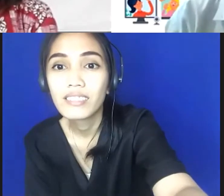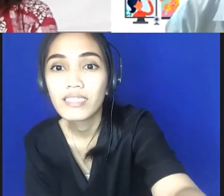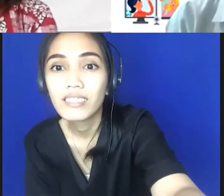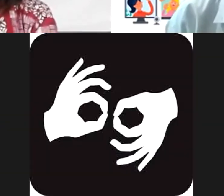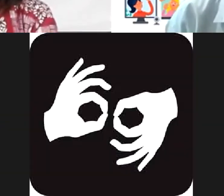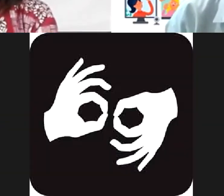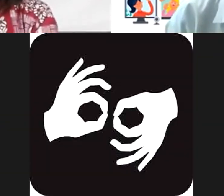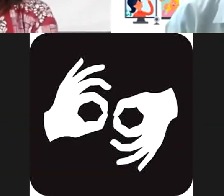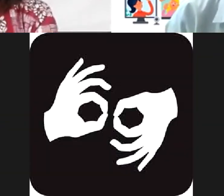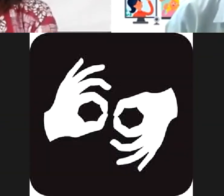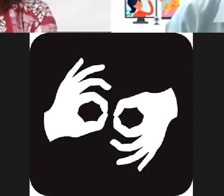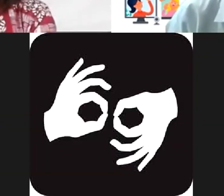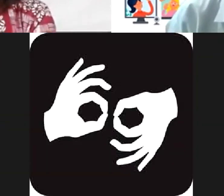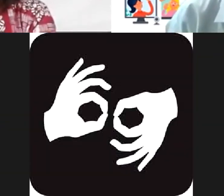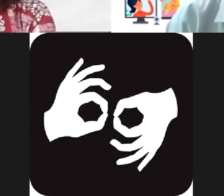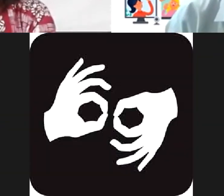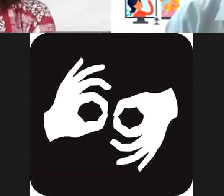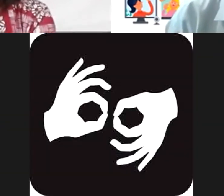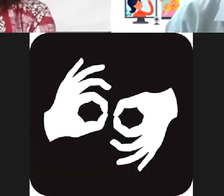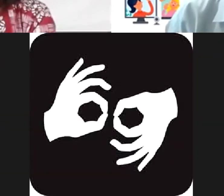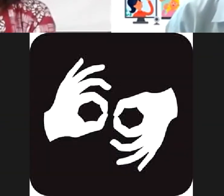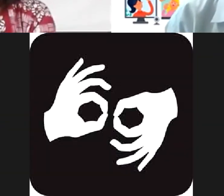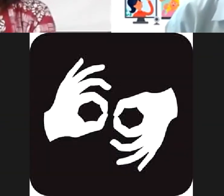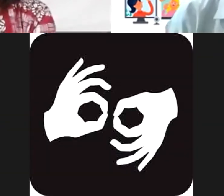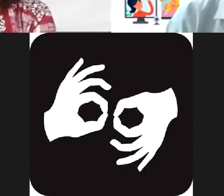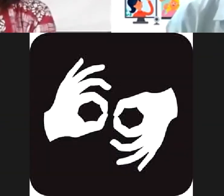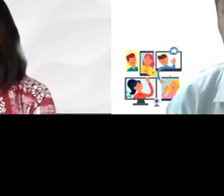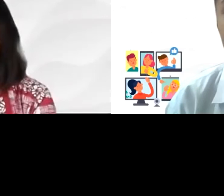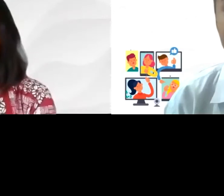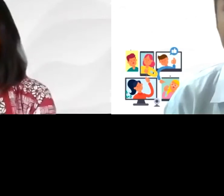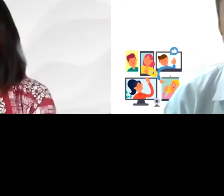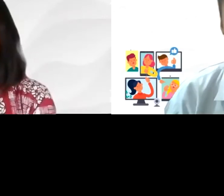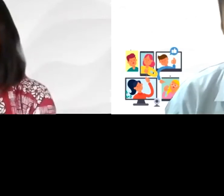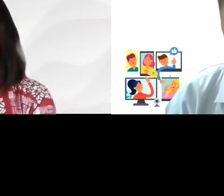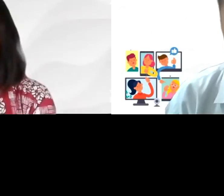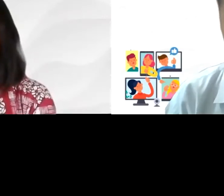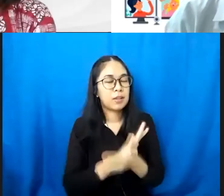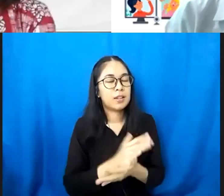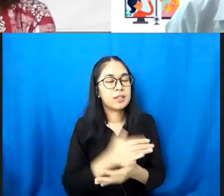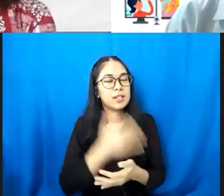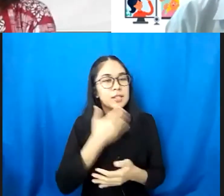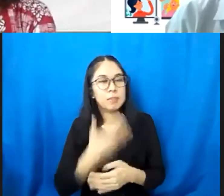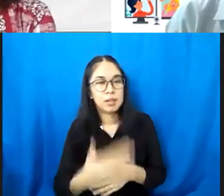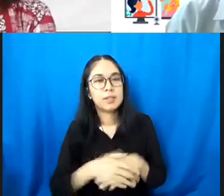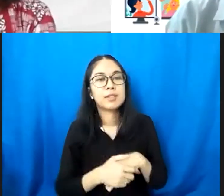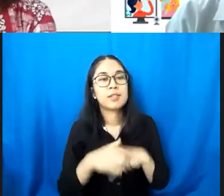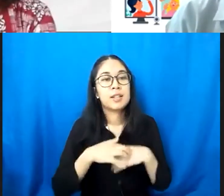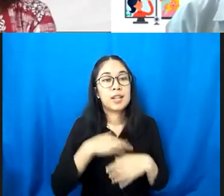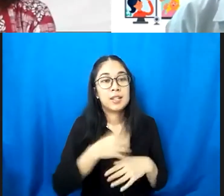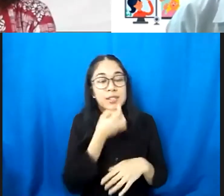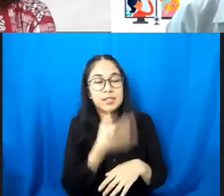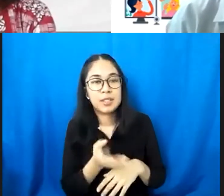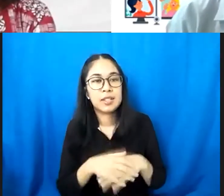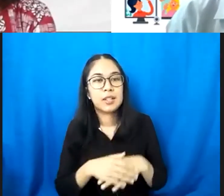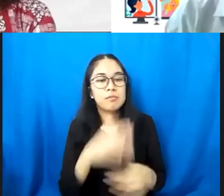Selamat pagi Bapak Ibu, teman-teman. Terima kasih untuk kesempatannya. Izinkan saya untuk membagikan